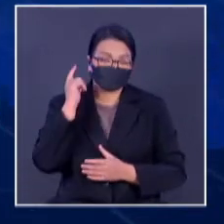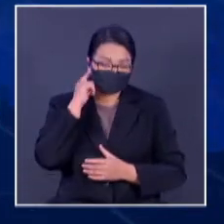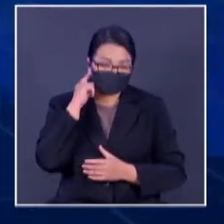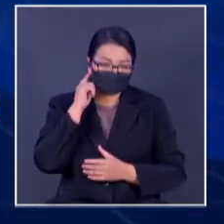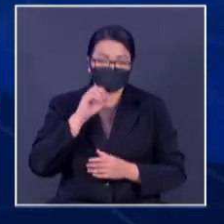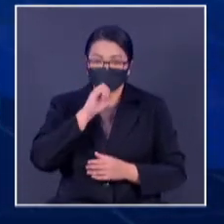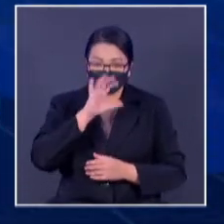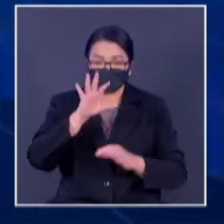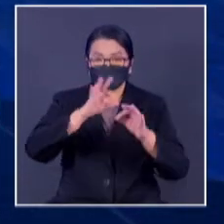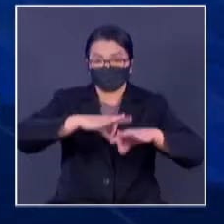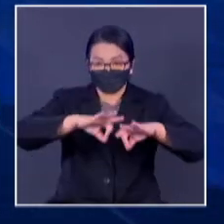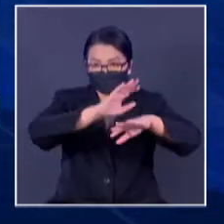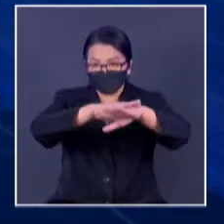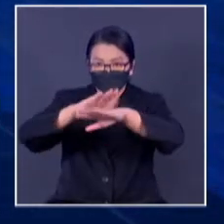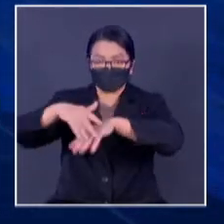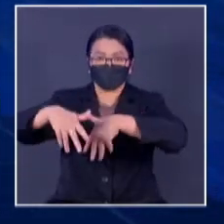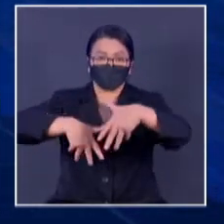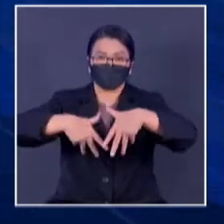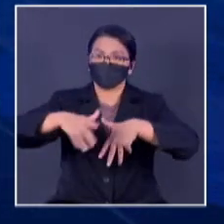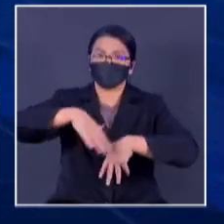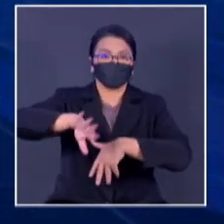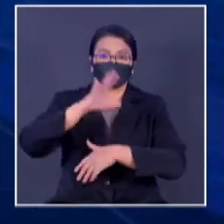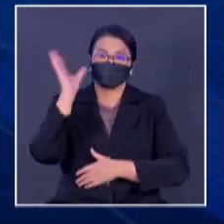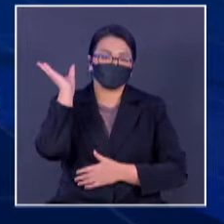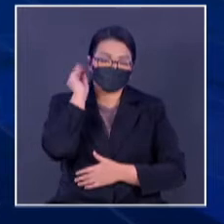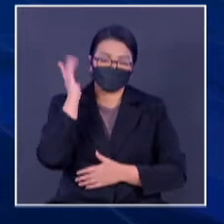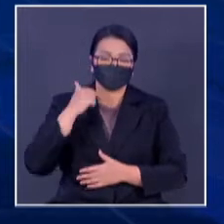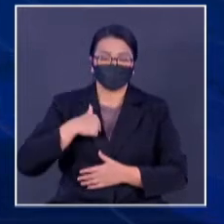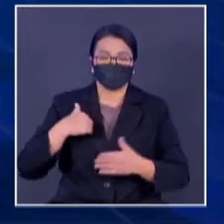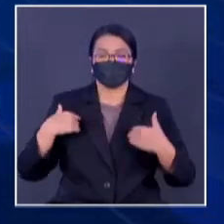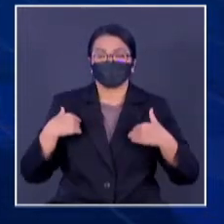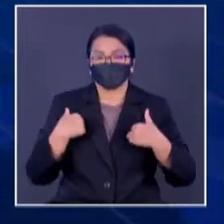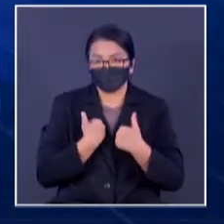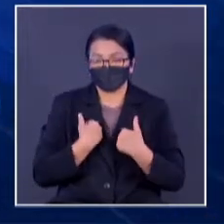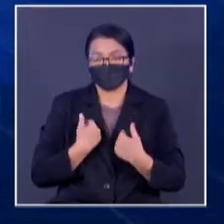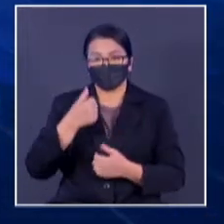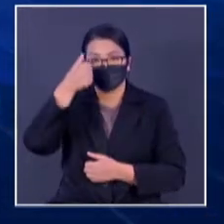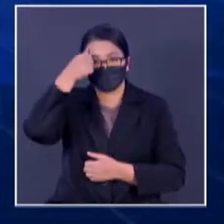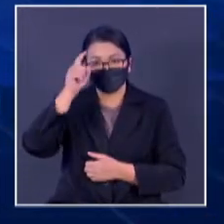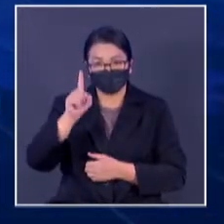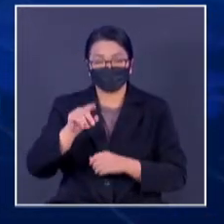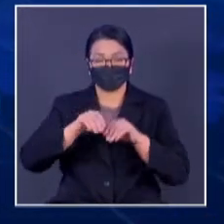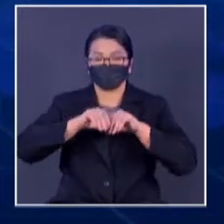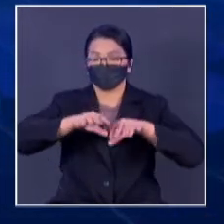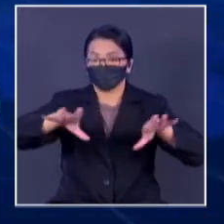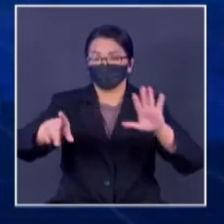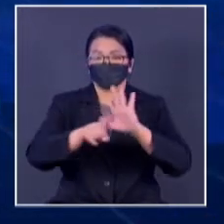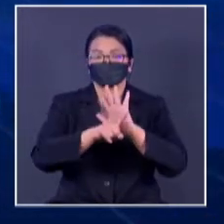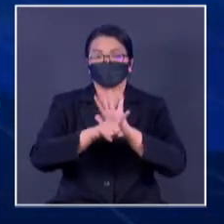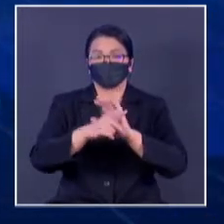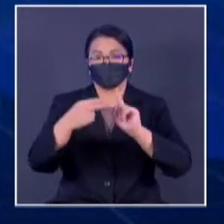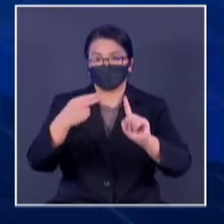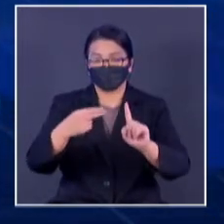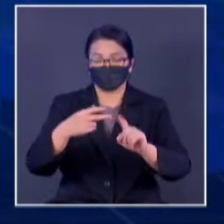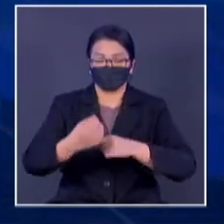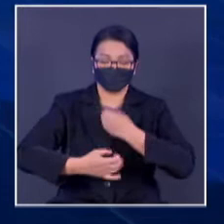าเนี่ยแหละครับคลิปนี้ภายในไม่เวลาไม่ถึง1วันถูกแชร์ออกไปเป็นหมื่นครั้งนะครับชาวเน็ตเข้